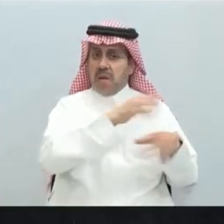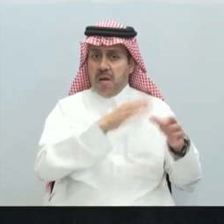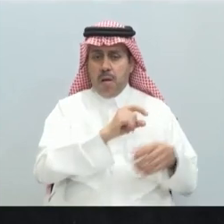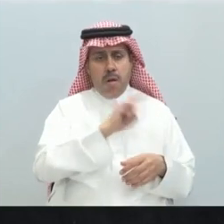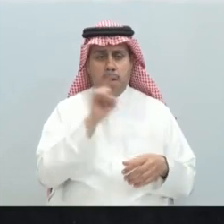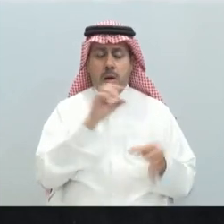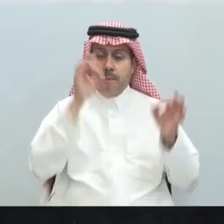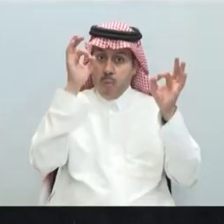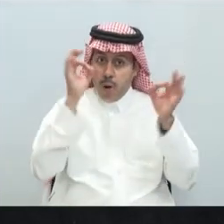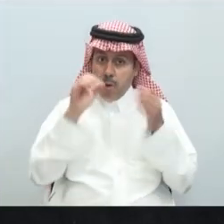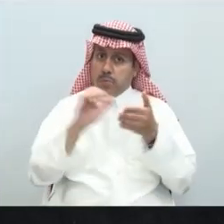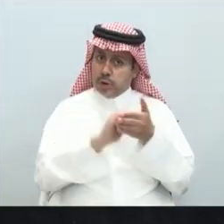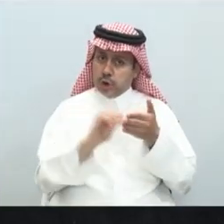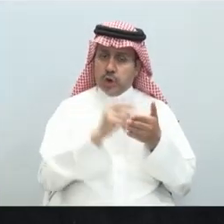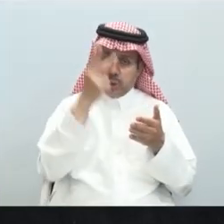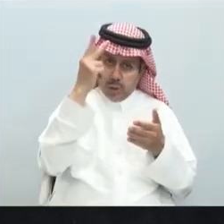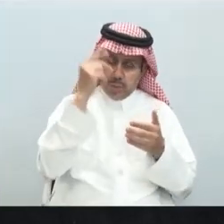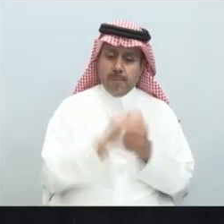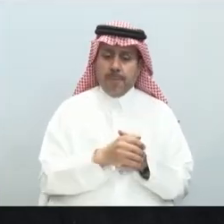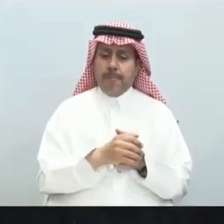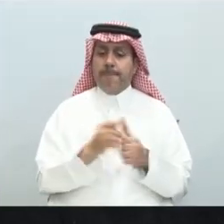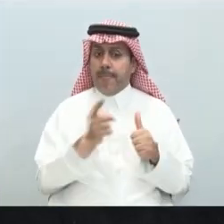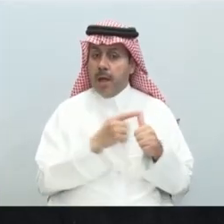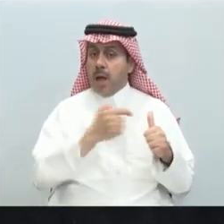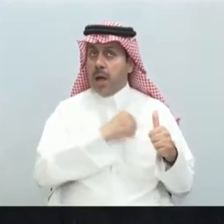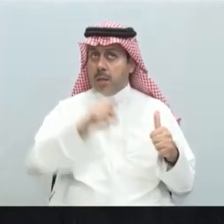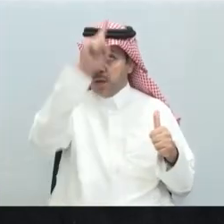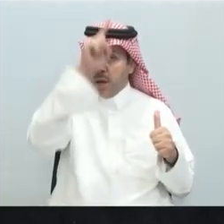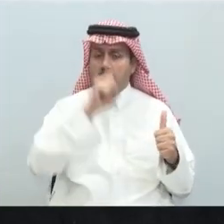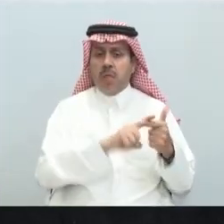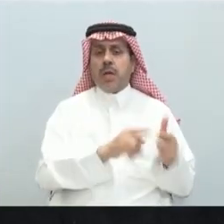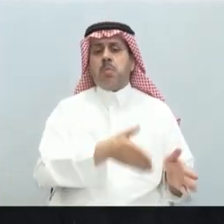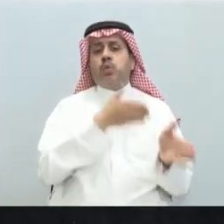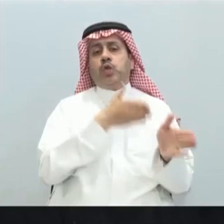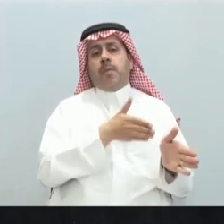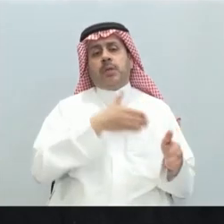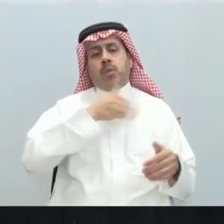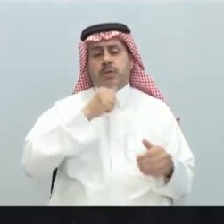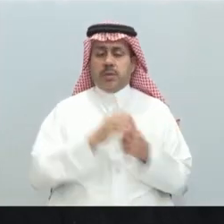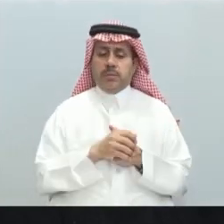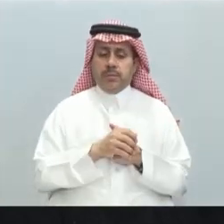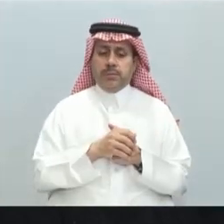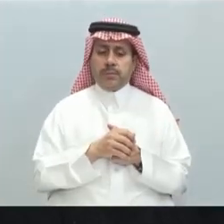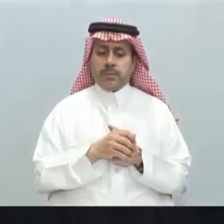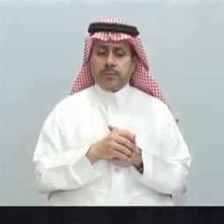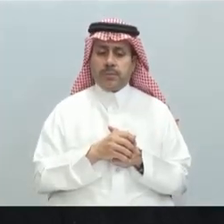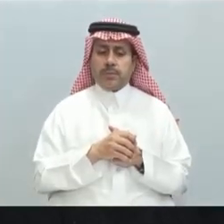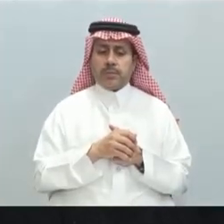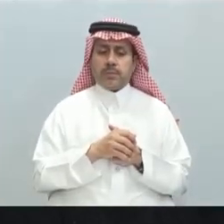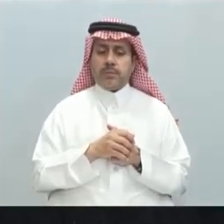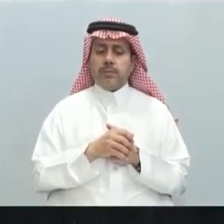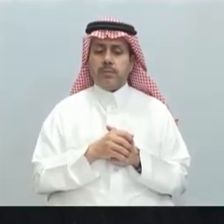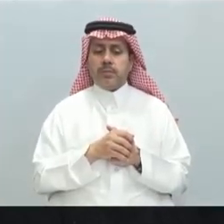نستكمل في عباداتنا القوليه او الفعليه او الاعتقاديه ان تكون لله خالصه وان تكون